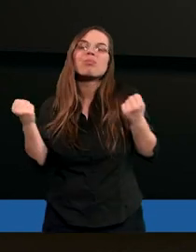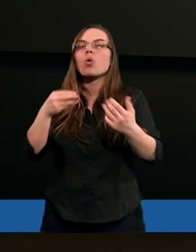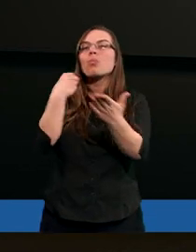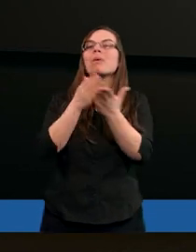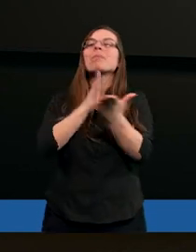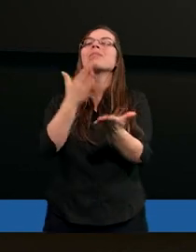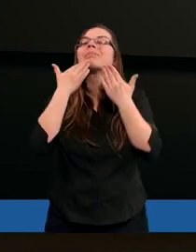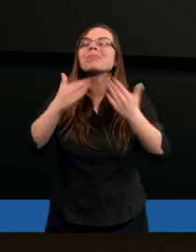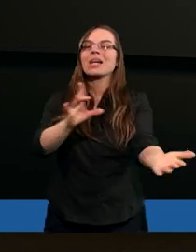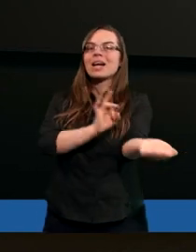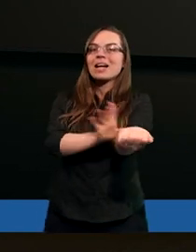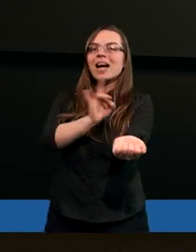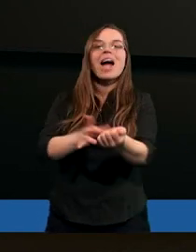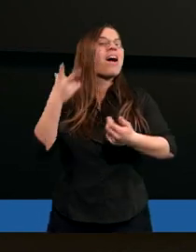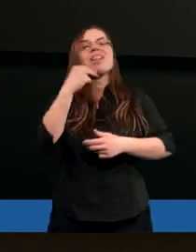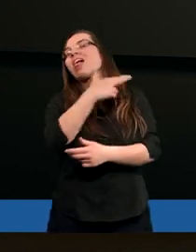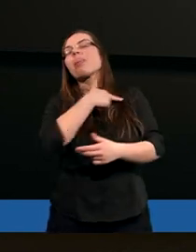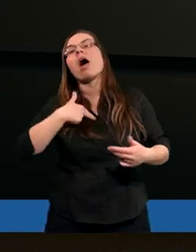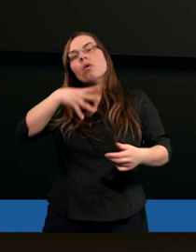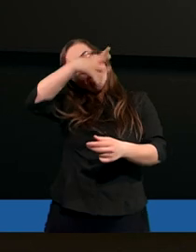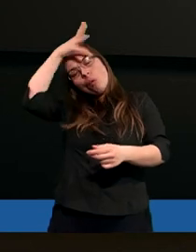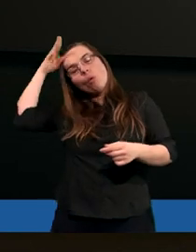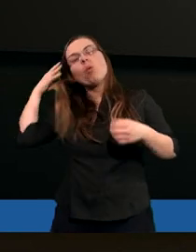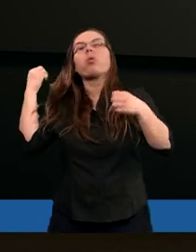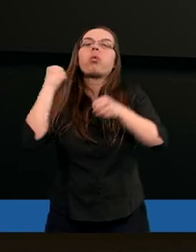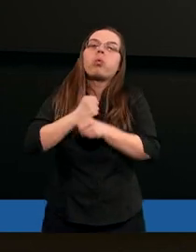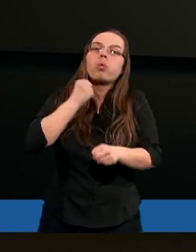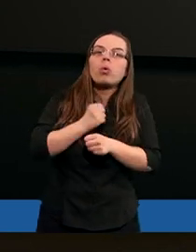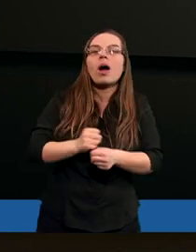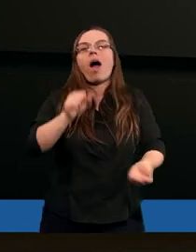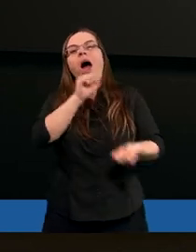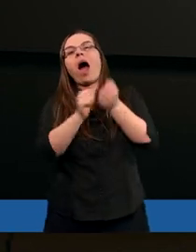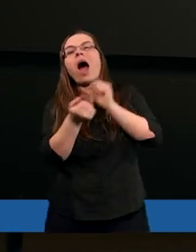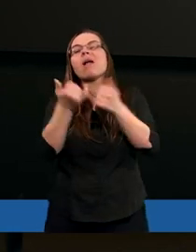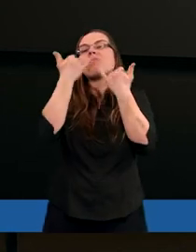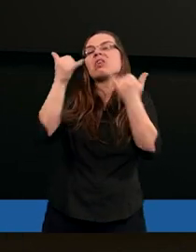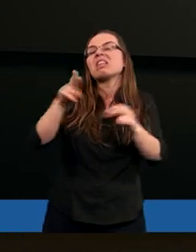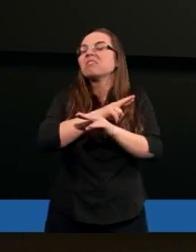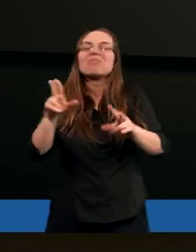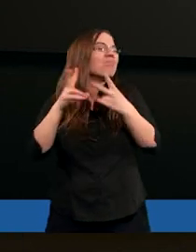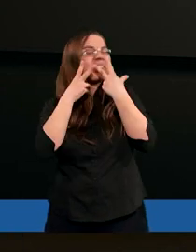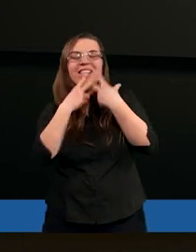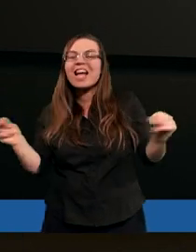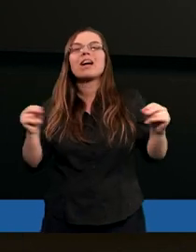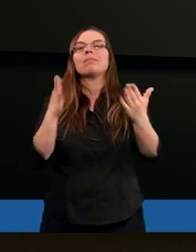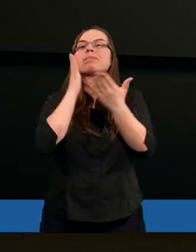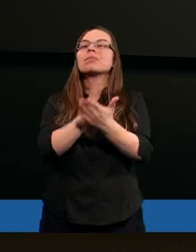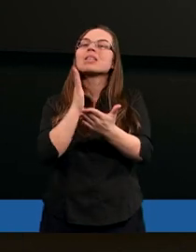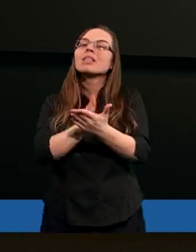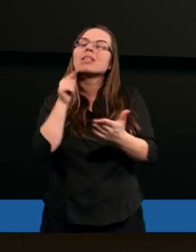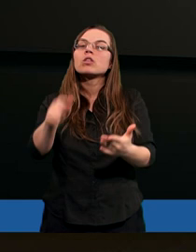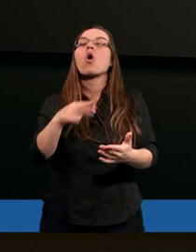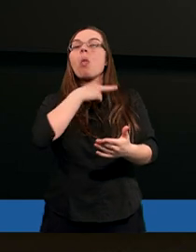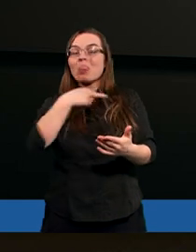Jezusa Chrystusa, nie naszymi wysiłkami, nie złotem i srebrem, tak słusznie jak Igor powiedział, do czego to